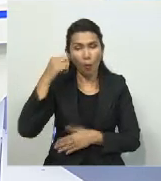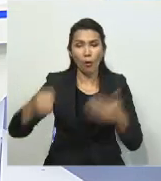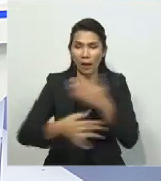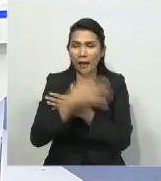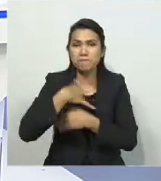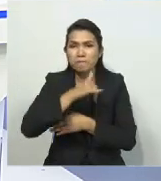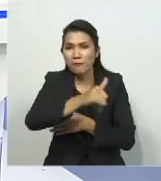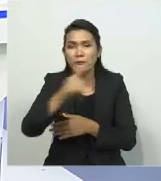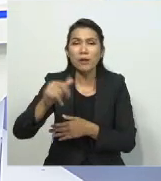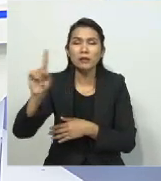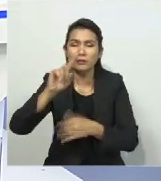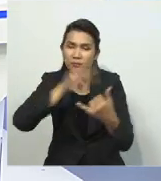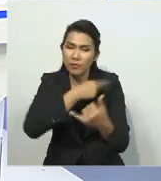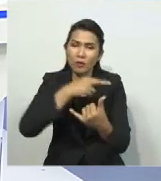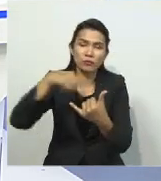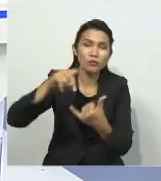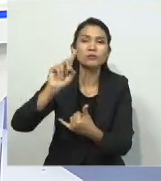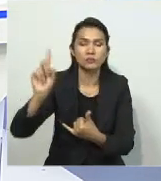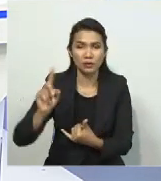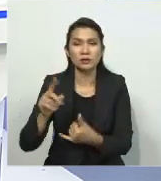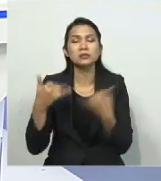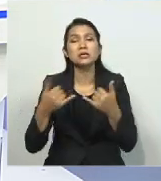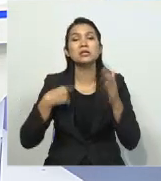ากยิ่งขึ้นด้วย ใช่ถือว่าเป็นอีกหนึ่งจุดเริ่มต้นนะ